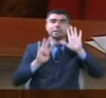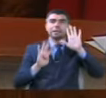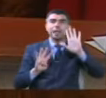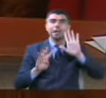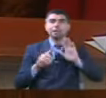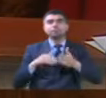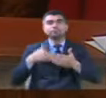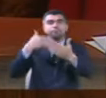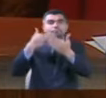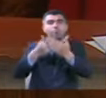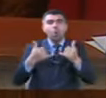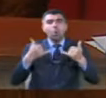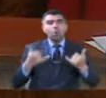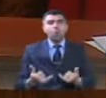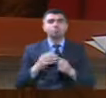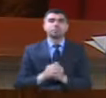26 مايو